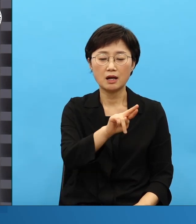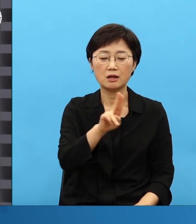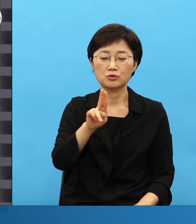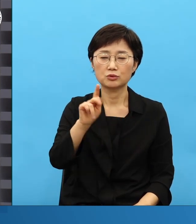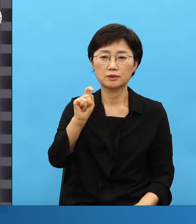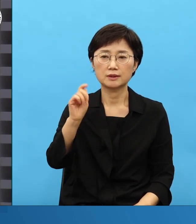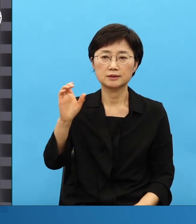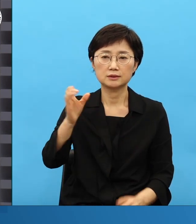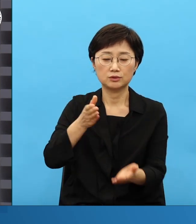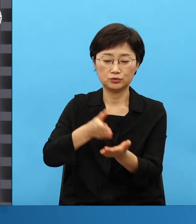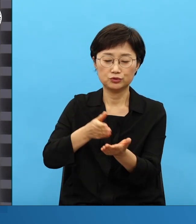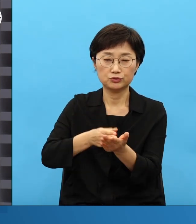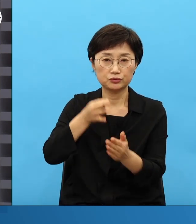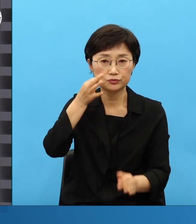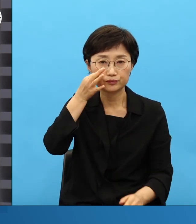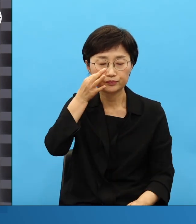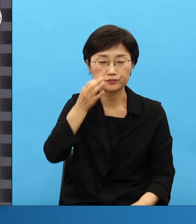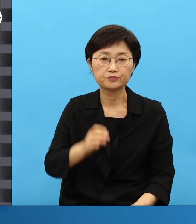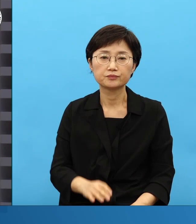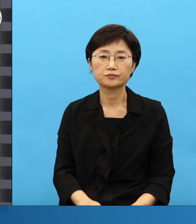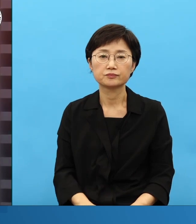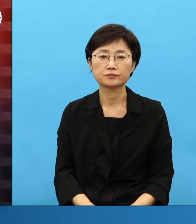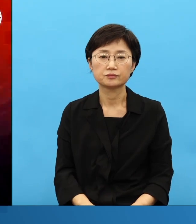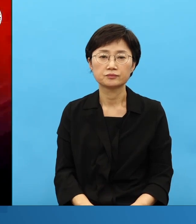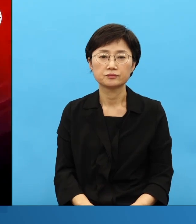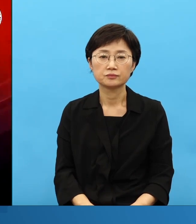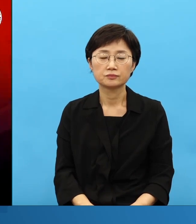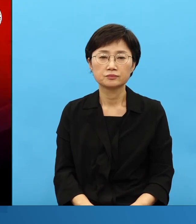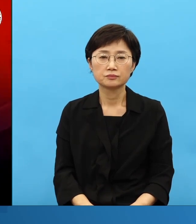RTC 뉴스가 있겠습니다. We will watch the RTC news.